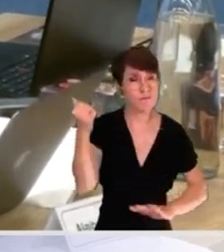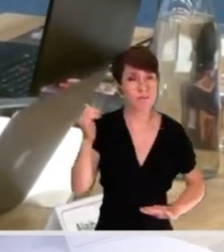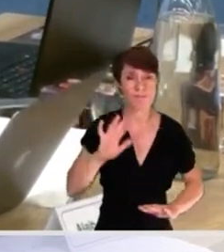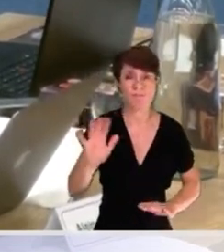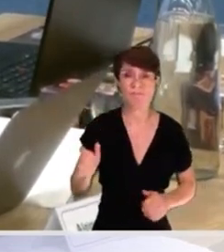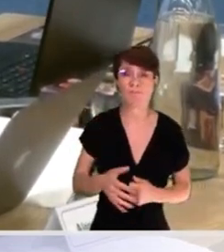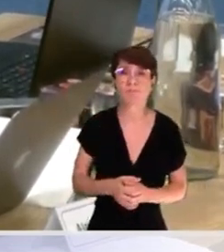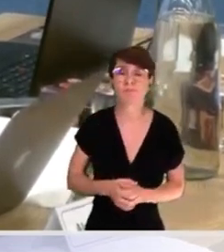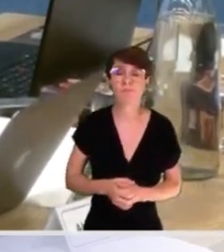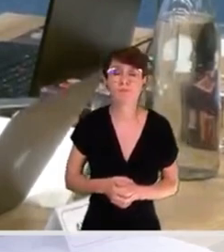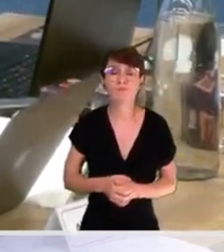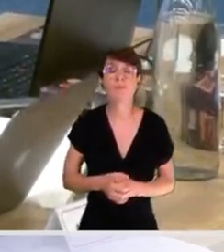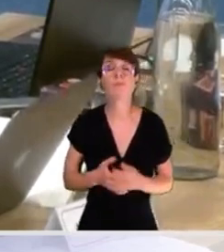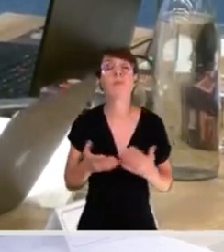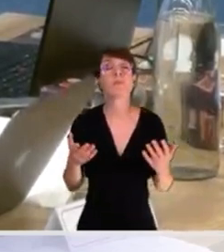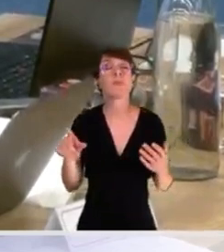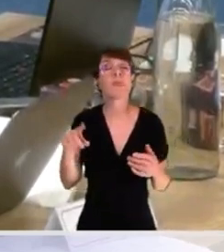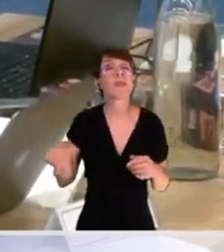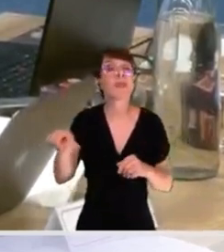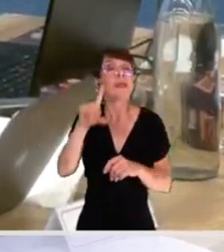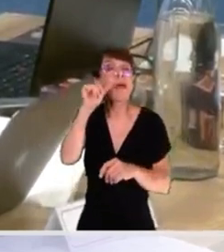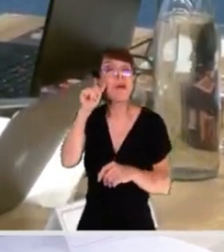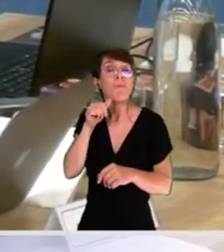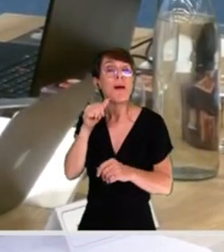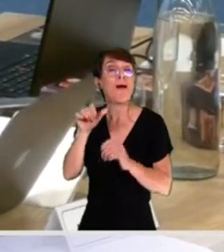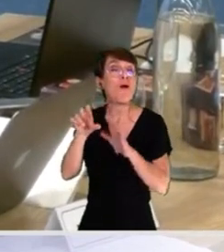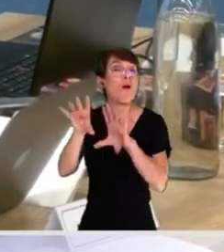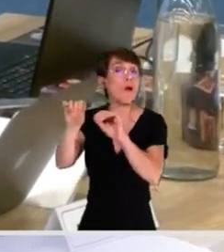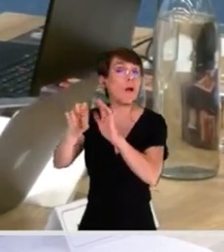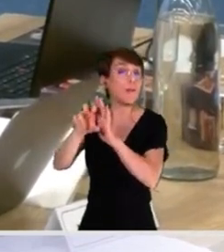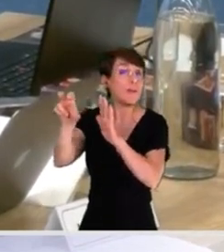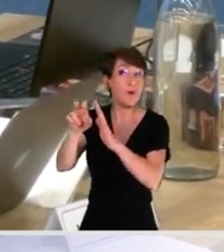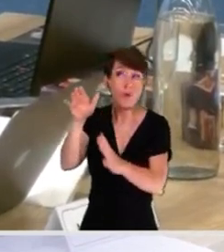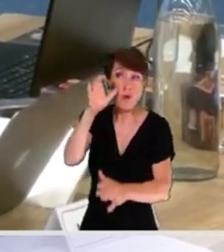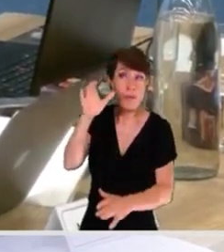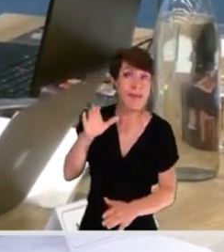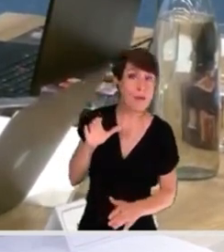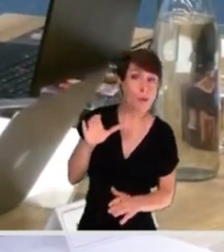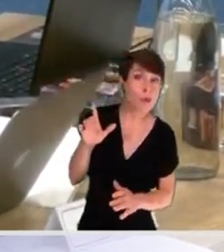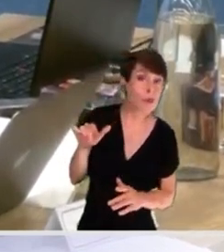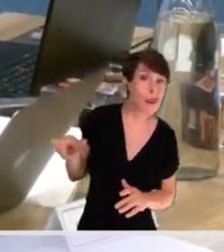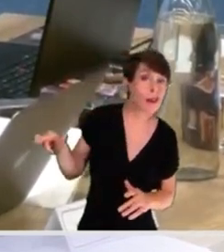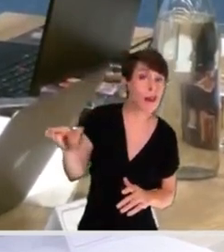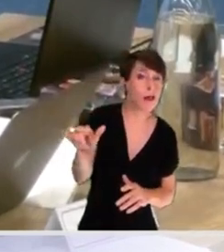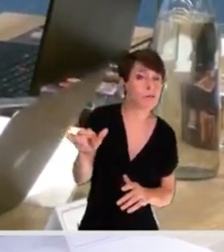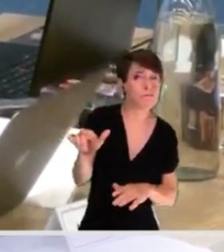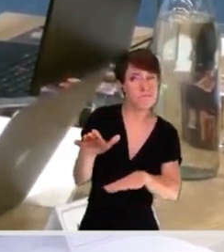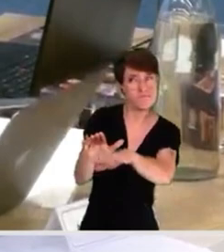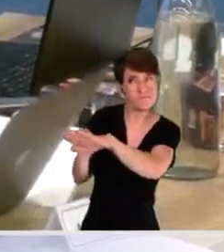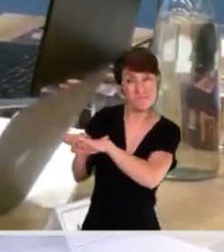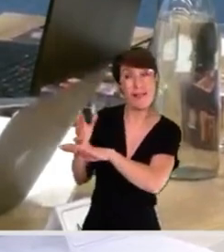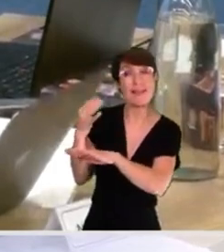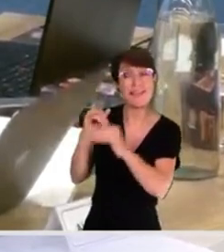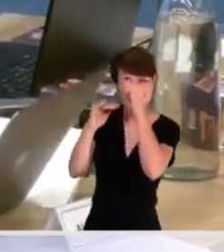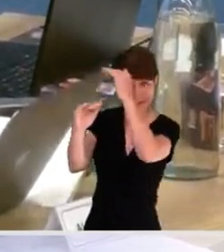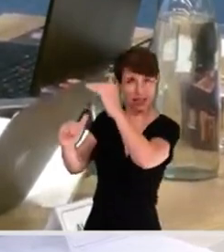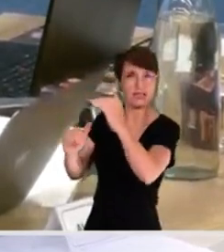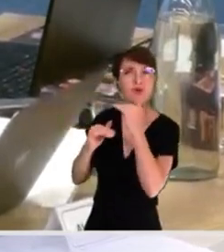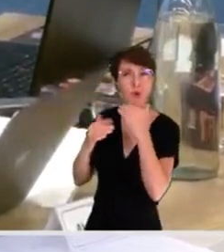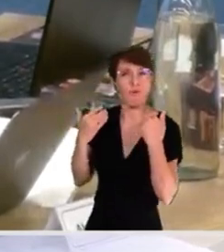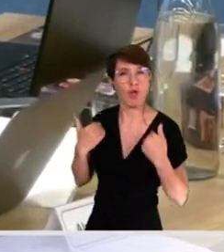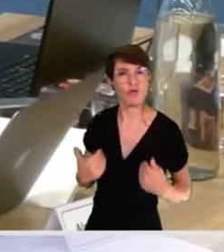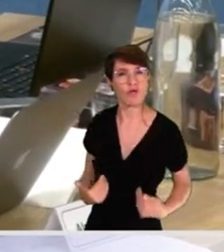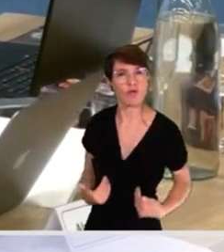dire aux parents grenoblois qui nous écoutent que s'ils nous font confiance, bien